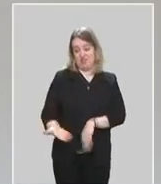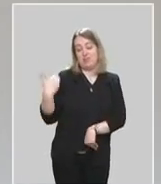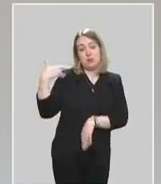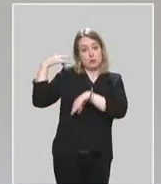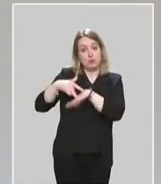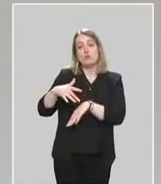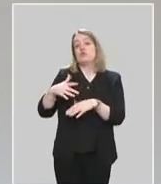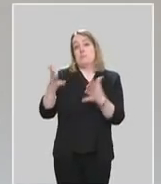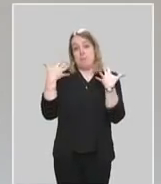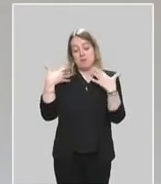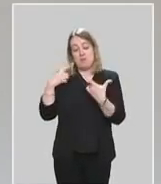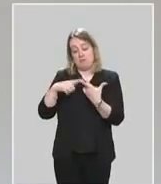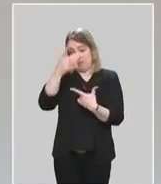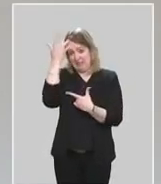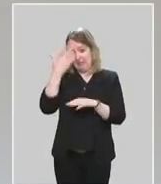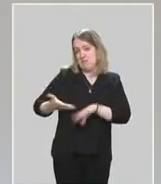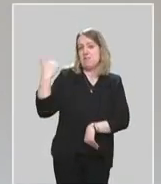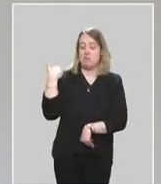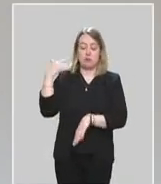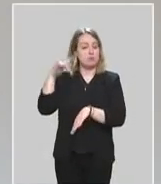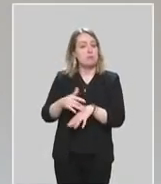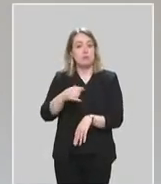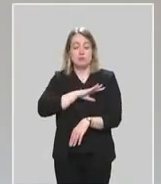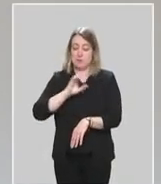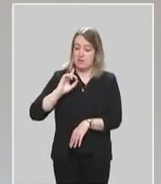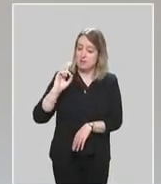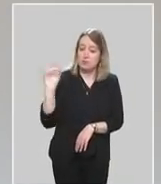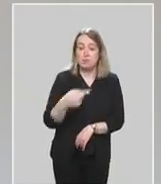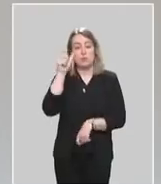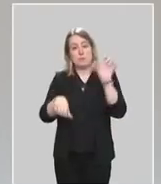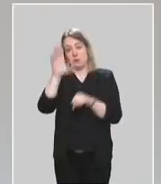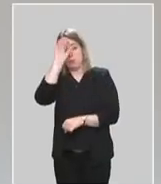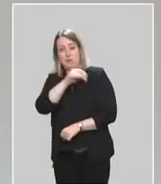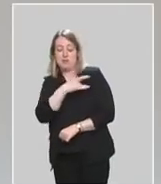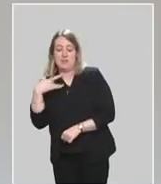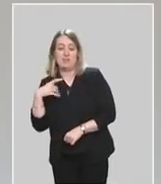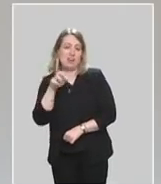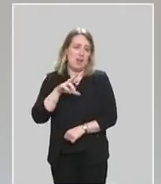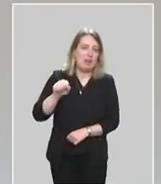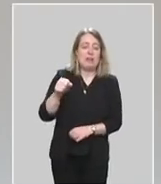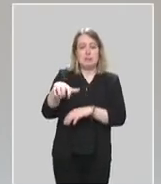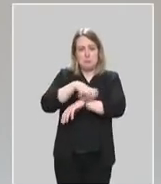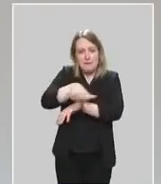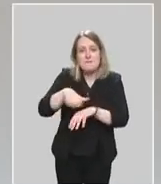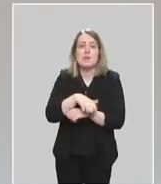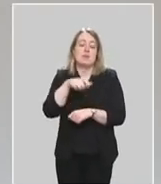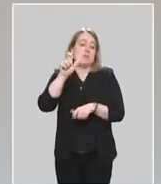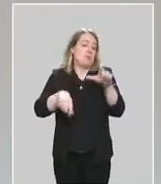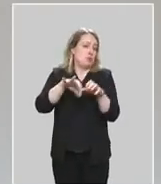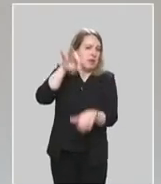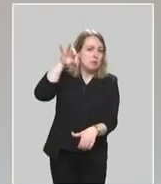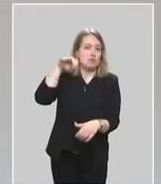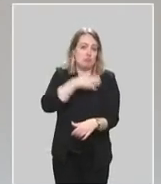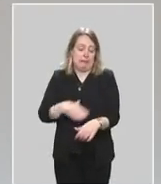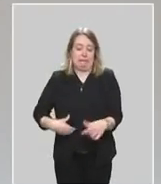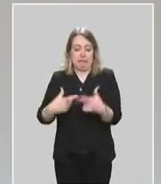et cet été grâce à l'extraordinaire mobilisation de nos professionnels de santé, des ARS, des préfets, des élus locaux, des agents des